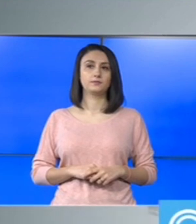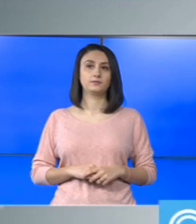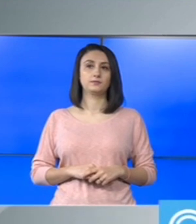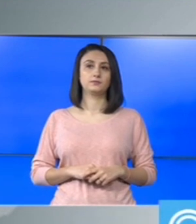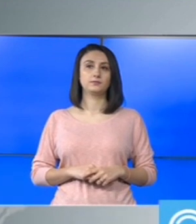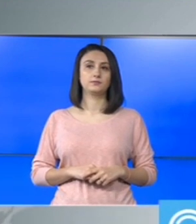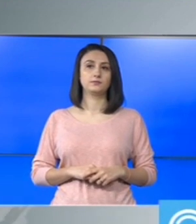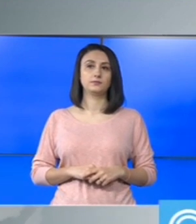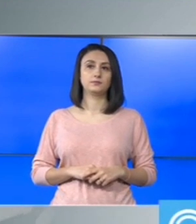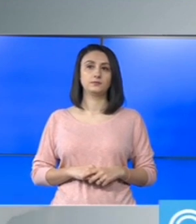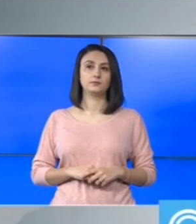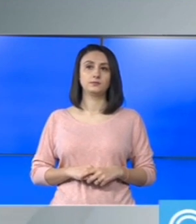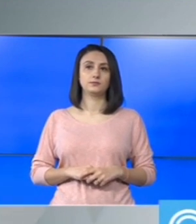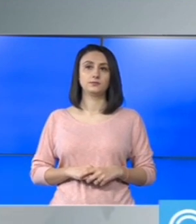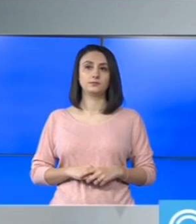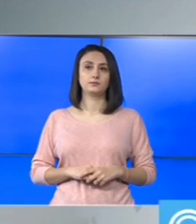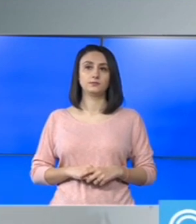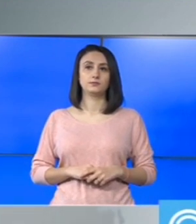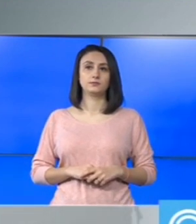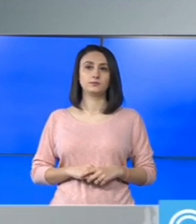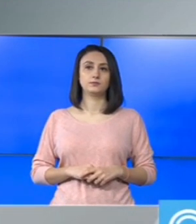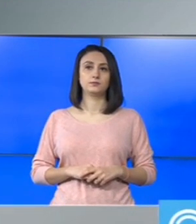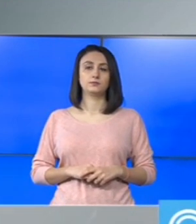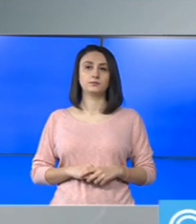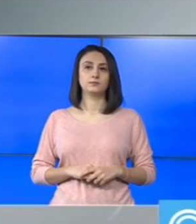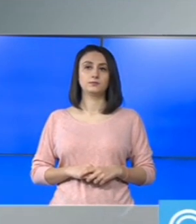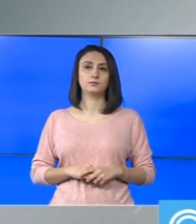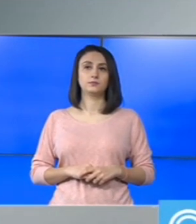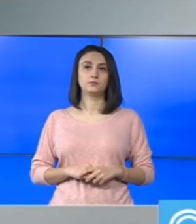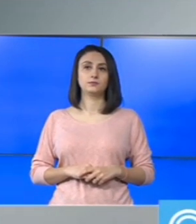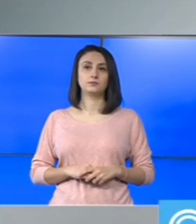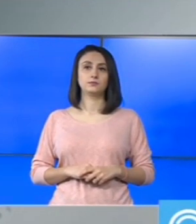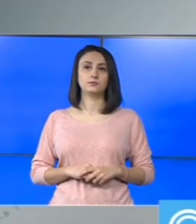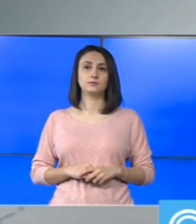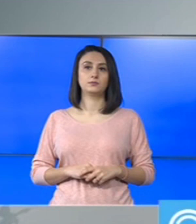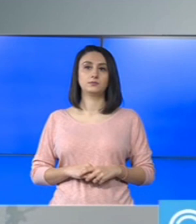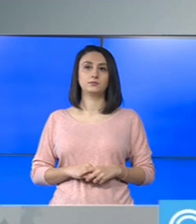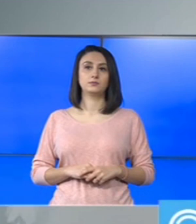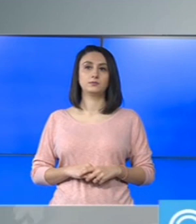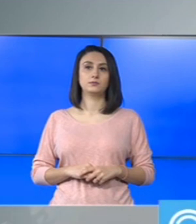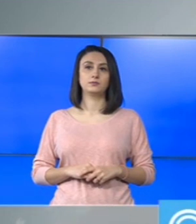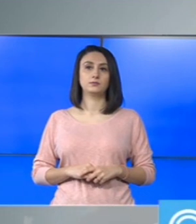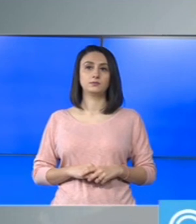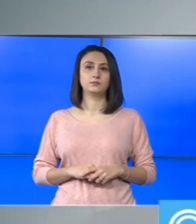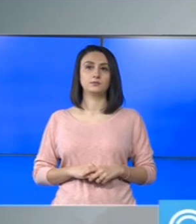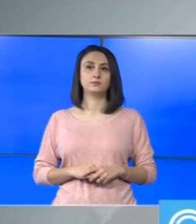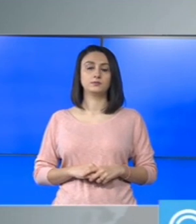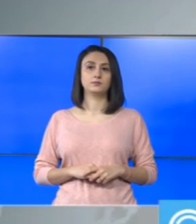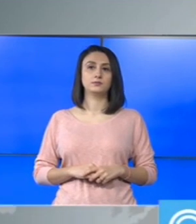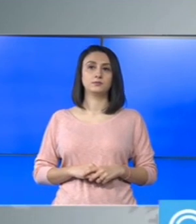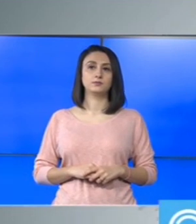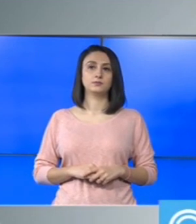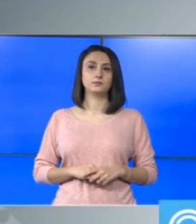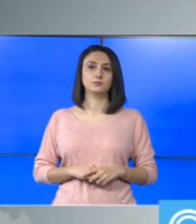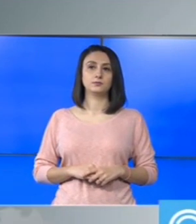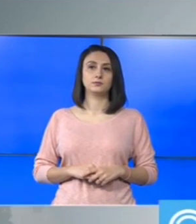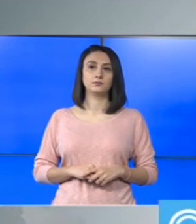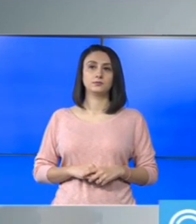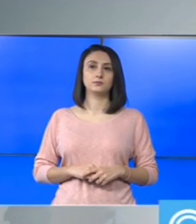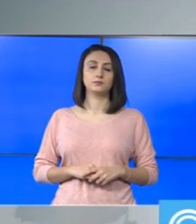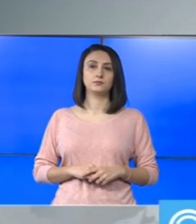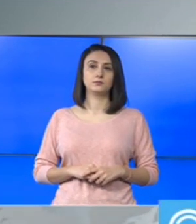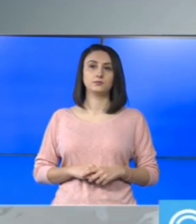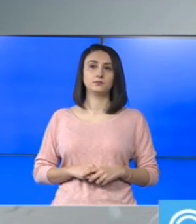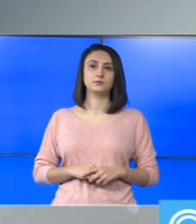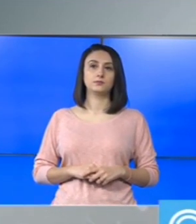au evidențiat modificări caracteristice unui infarct miocardic acut întins potrivit oficialilor Comitetului Național de